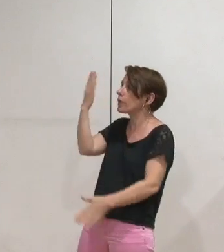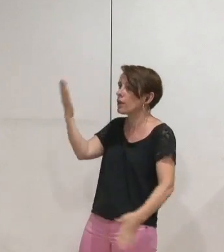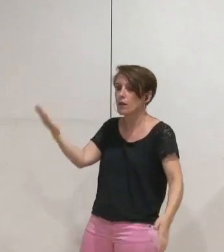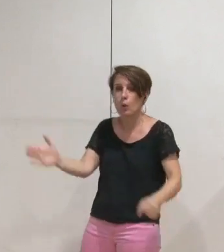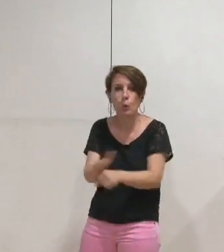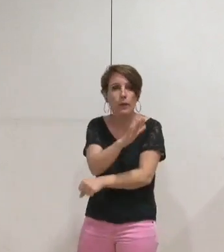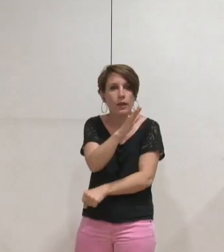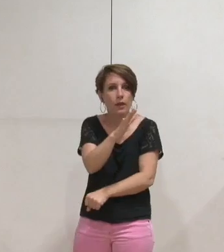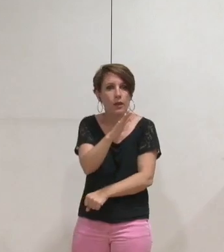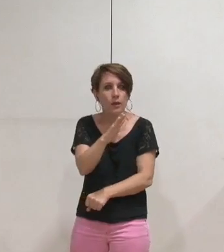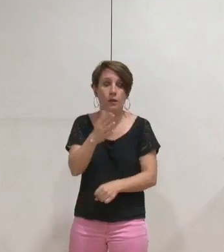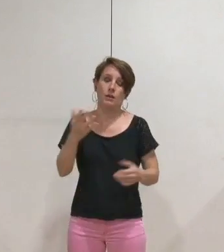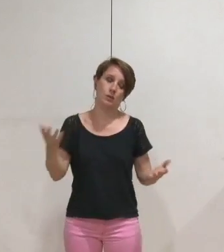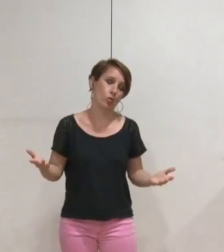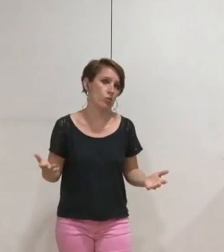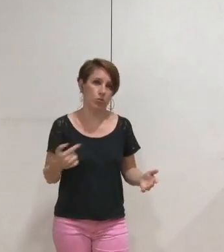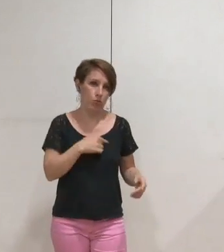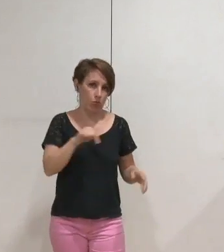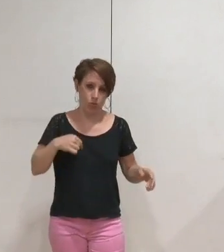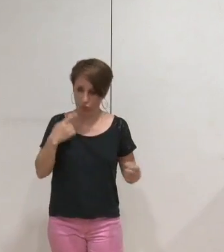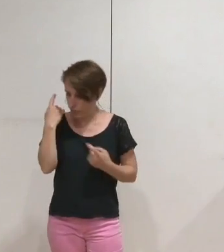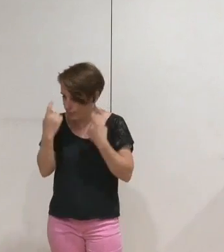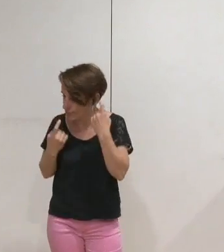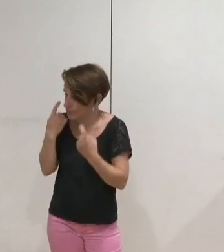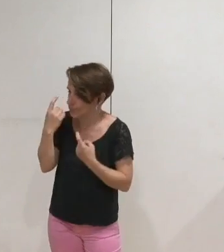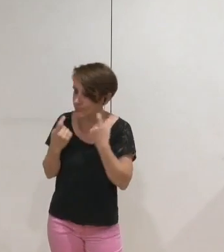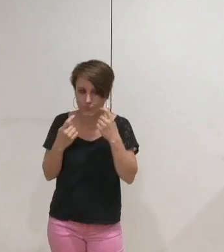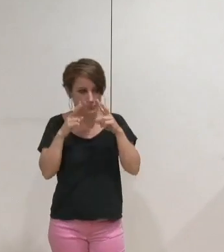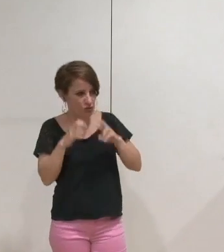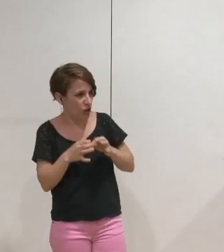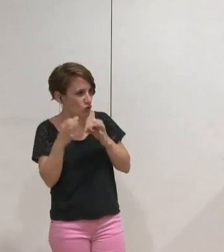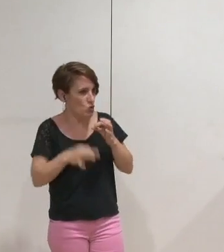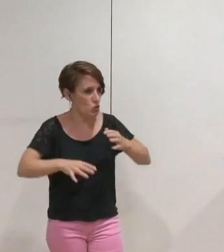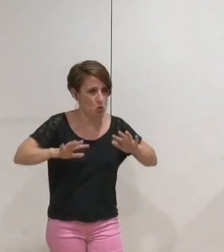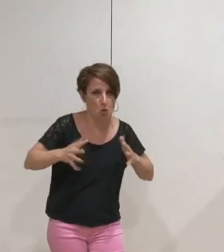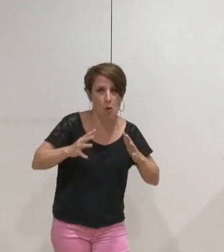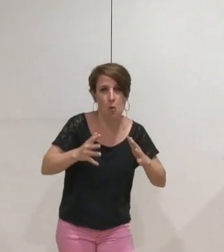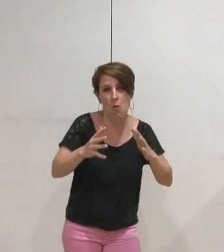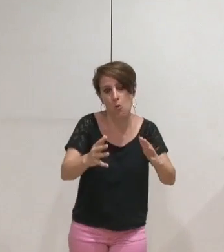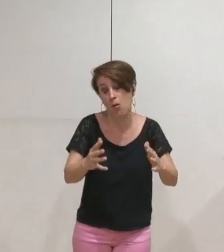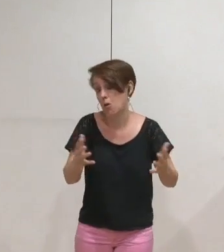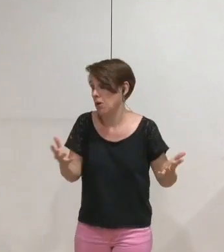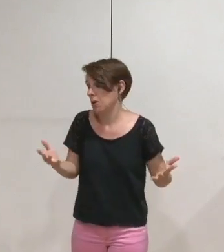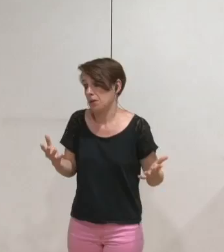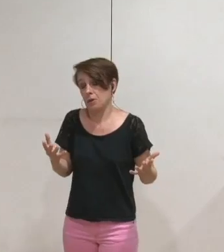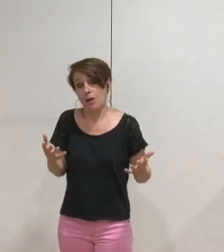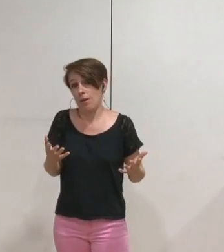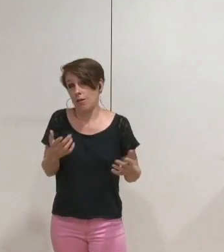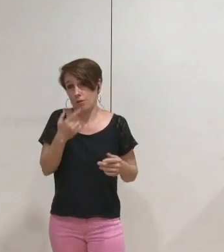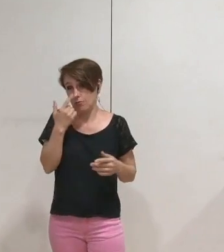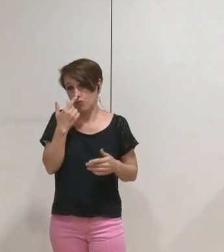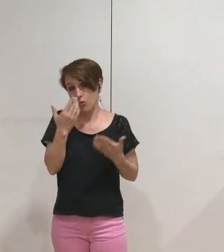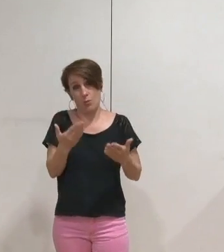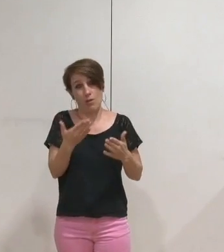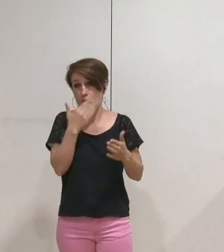réalité incontournable nous avons regardé toutes les solutions possibles et imaginables et en fait la seule qui correspond d'une part à